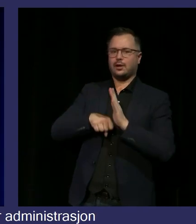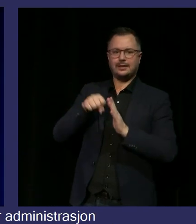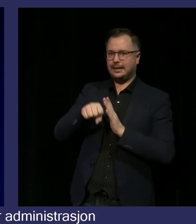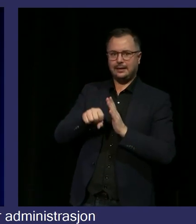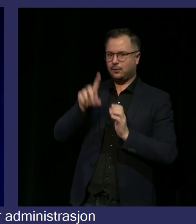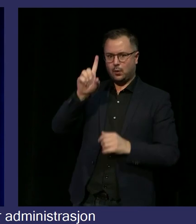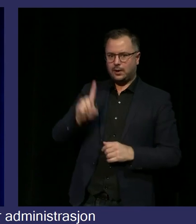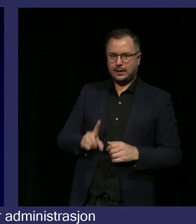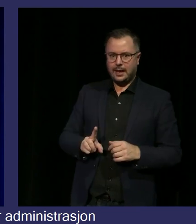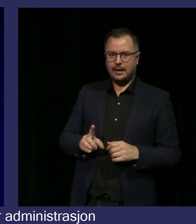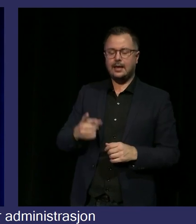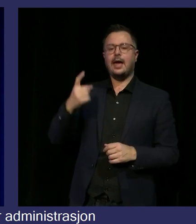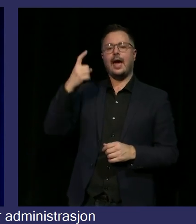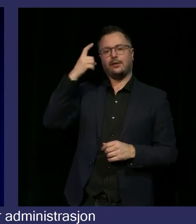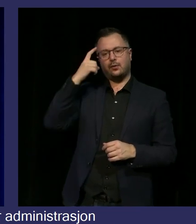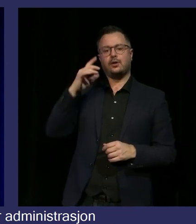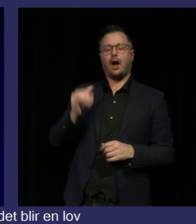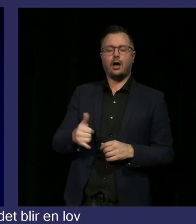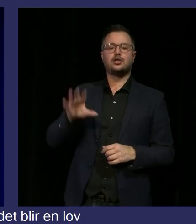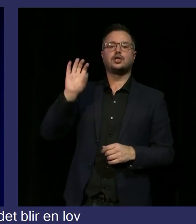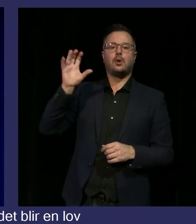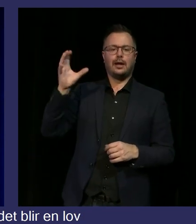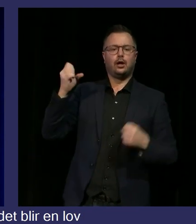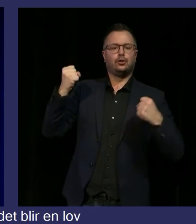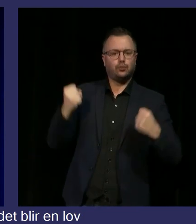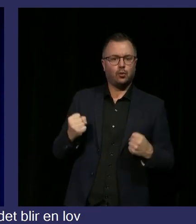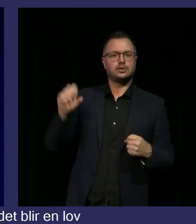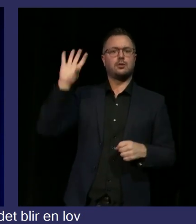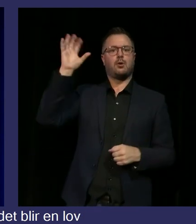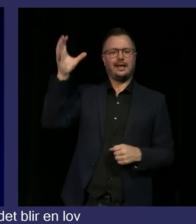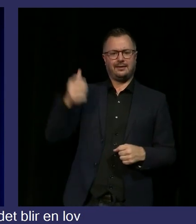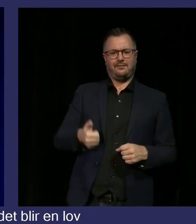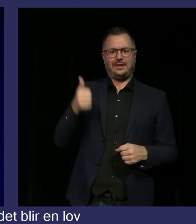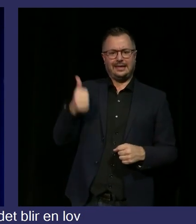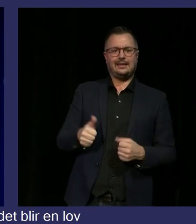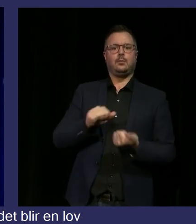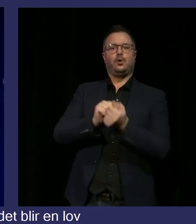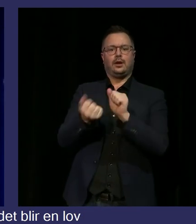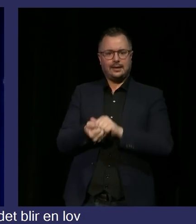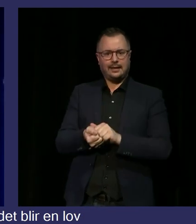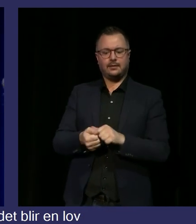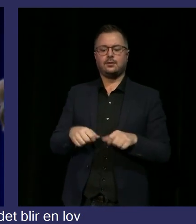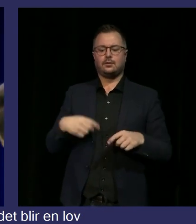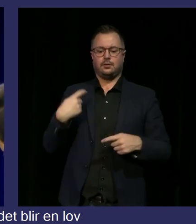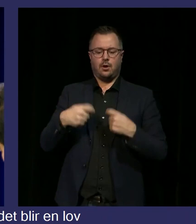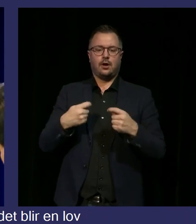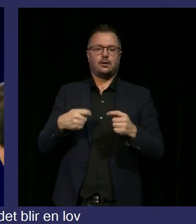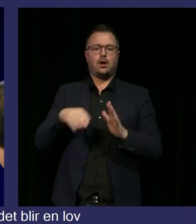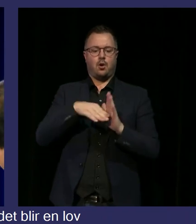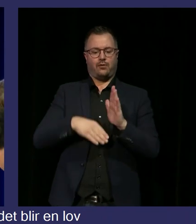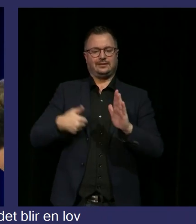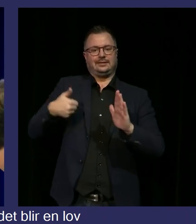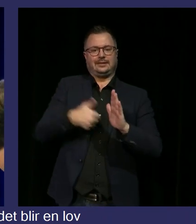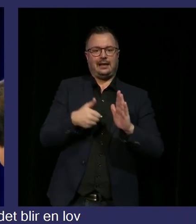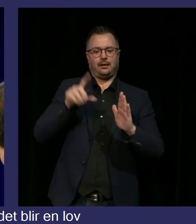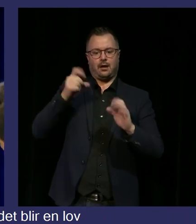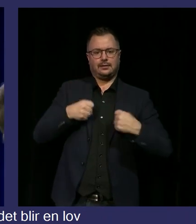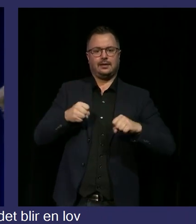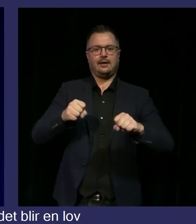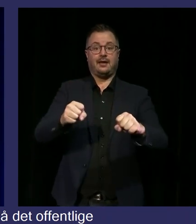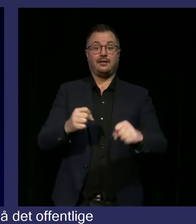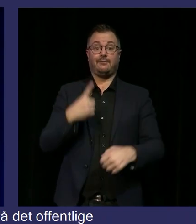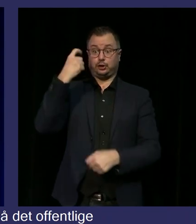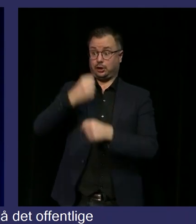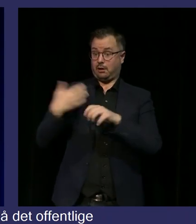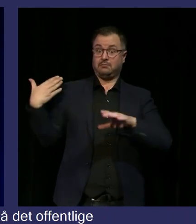et stor stykke symbolikk også, tung symbolikk, viktig symbolikk, i at det blir en lov i seg selv. Det første gangen vi får en sånn type